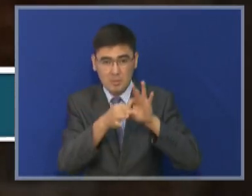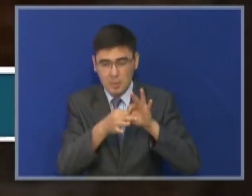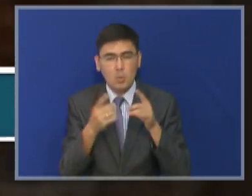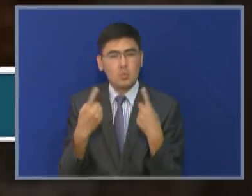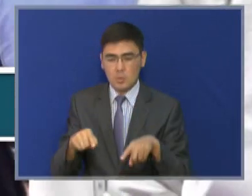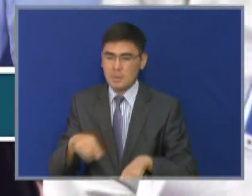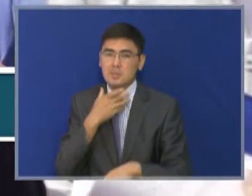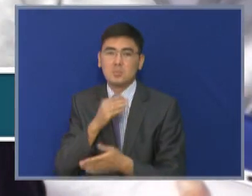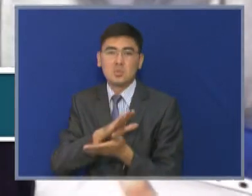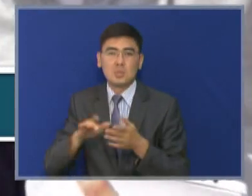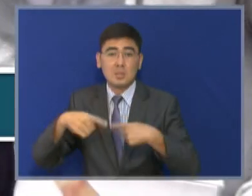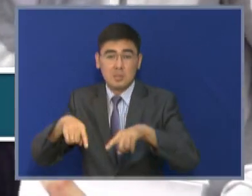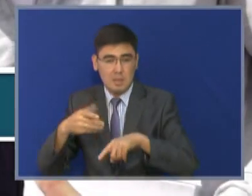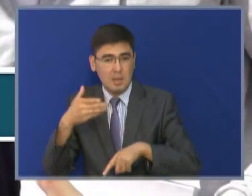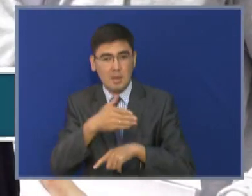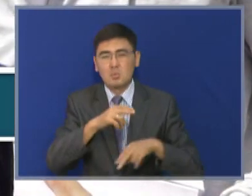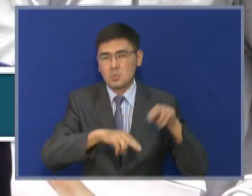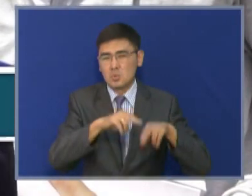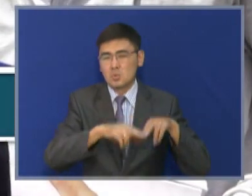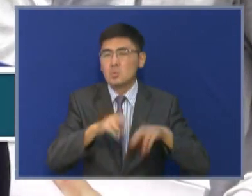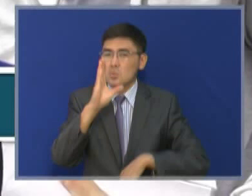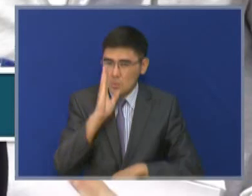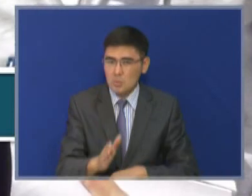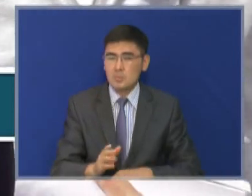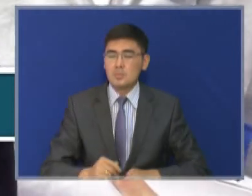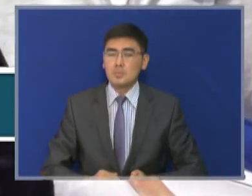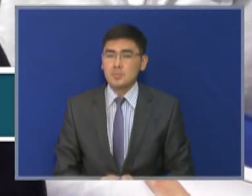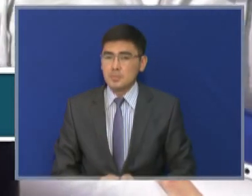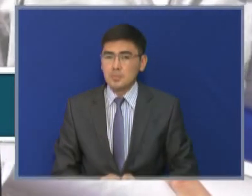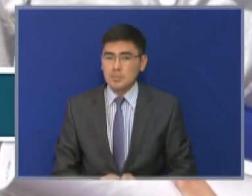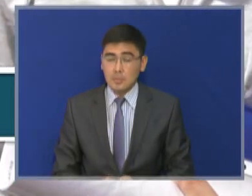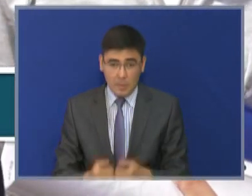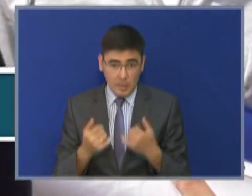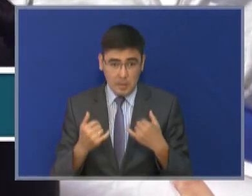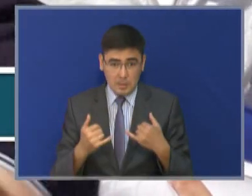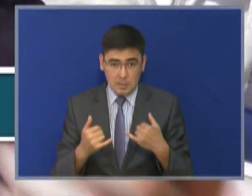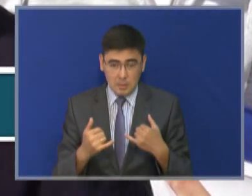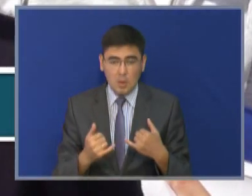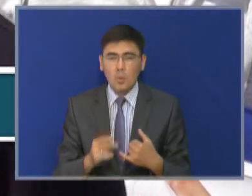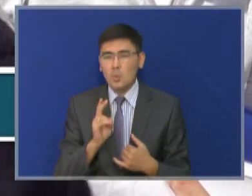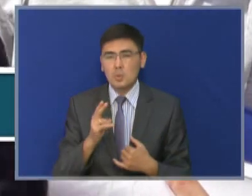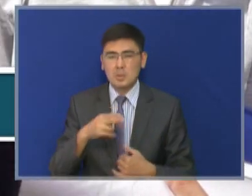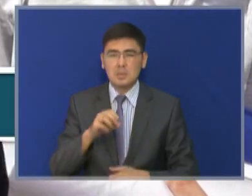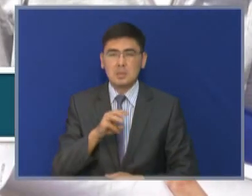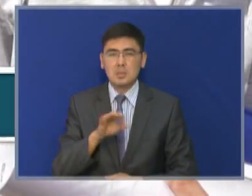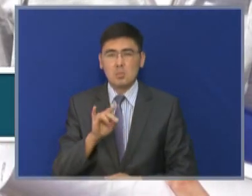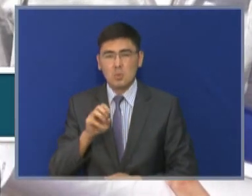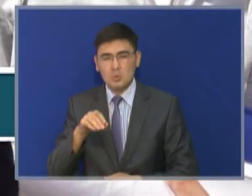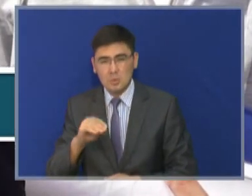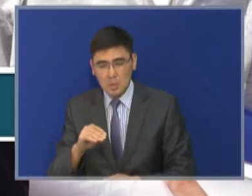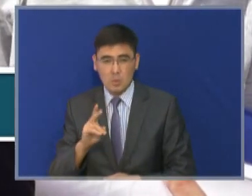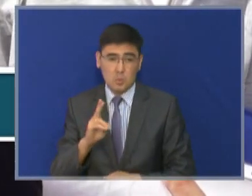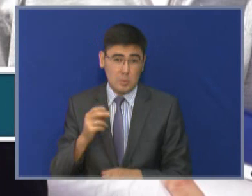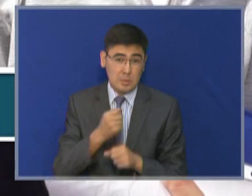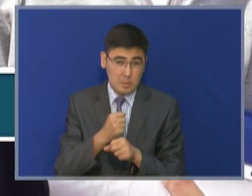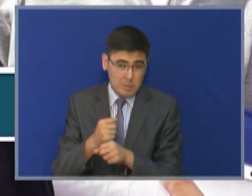компания айналыспақ. Егер де жаңадан объект болса, оны сразу срогын айтасың. Мұнда біреу демонтаж жасайсын, перенос жасайсын, нетесің. Бір ай деп